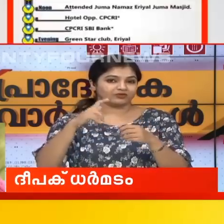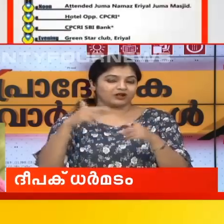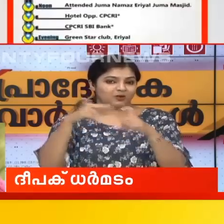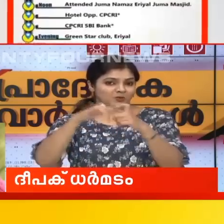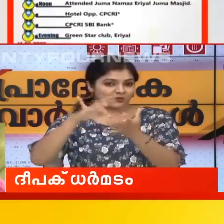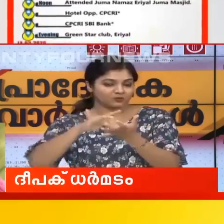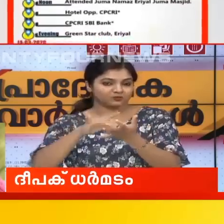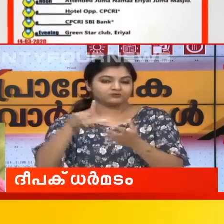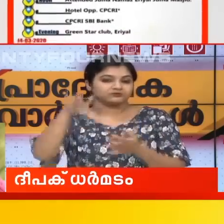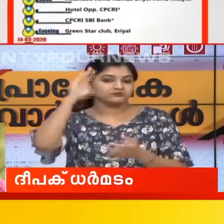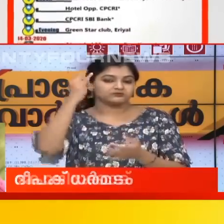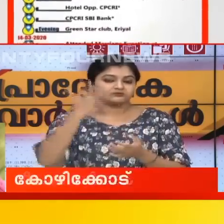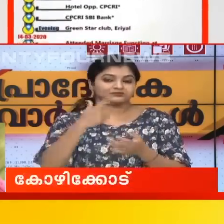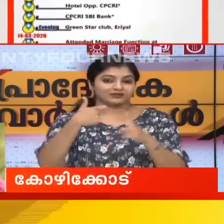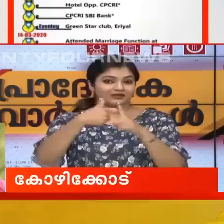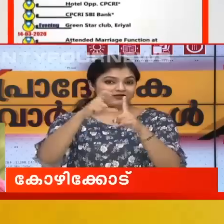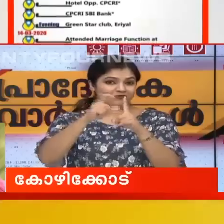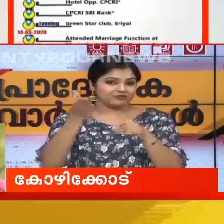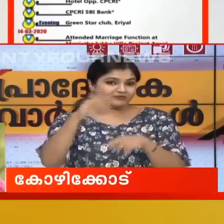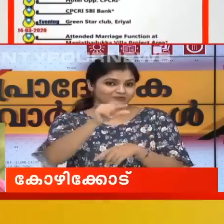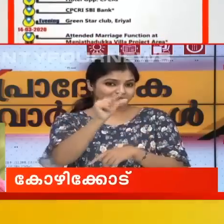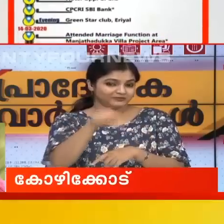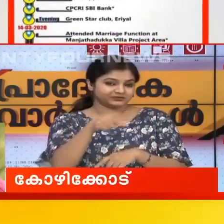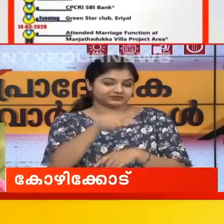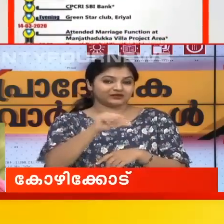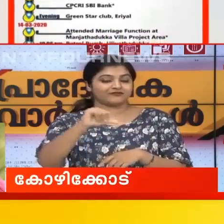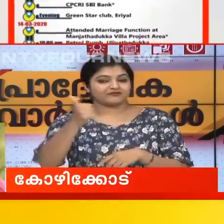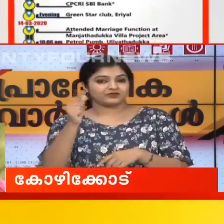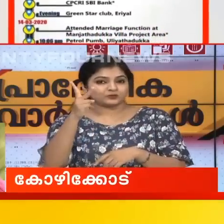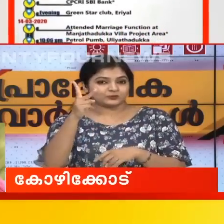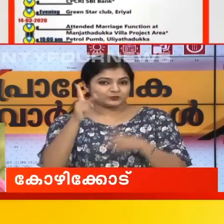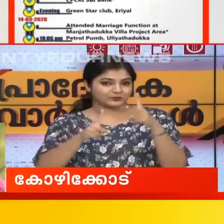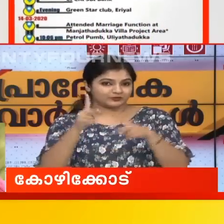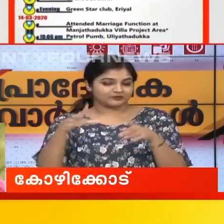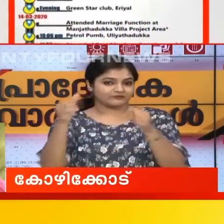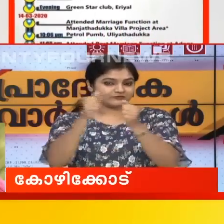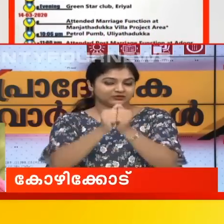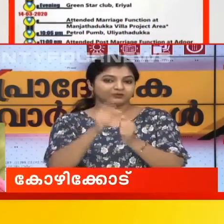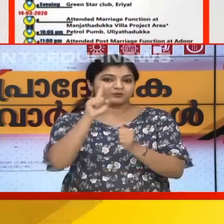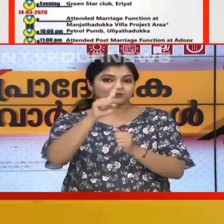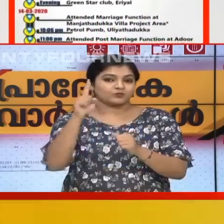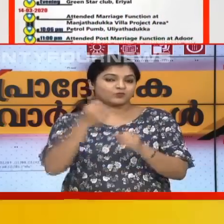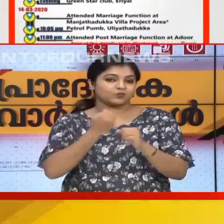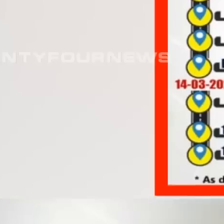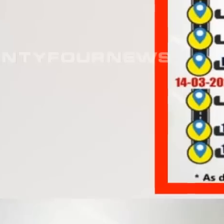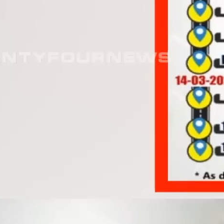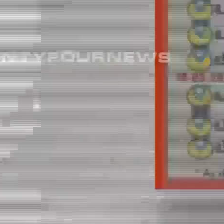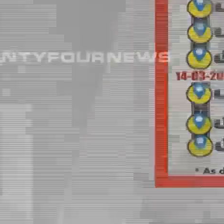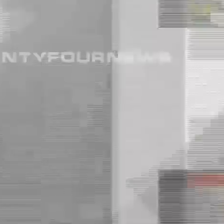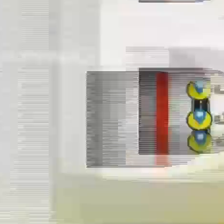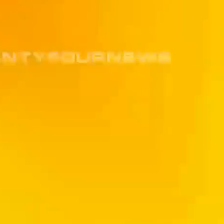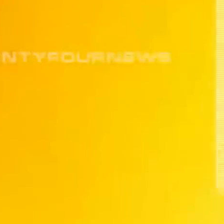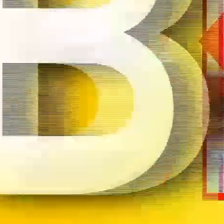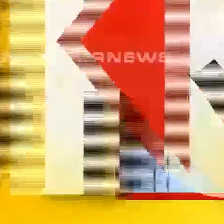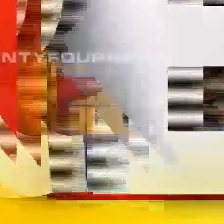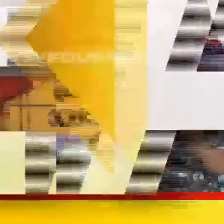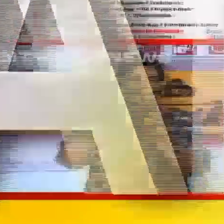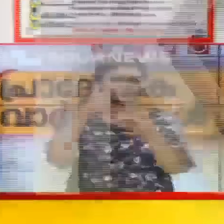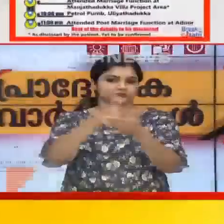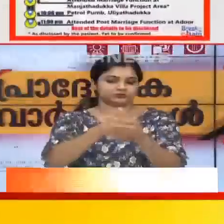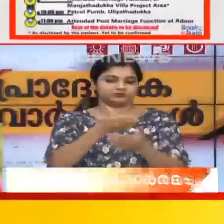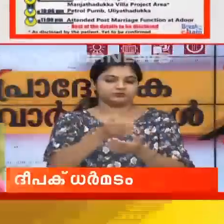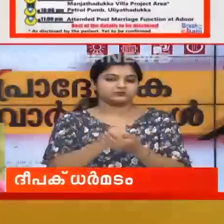വിവരമനുസരിച്ച് ഈ കാസർഗോഡ് സ്വദേശി വേറെ 2 പേരോടൊപ്പമാണ് 11-ാം തീയതി കാലത്ത് കോഴിക്കോട് വിമാനത്താവളത്തിൽ എത്തുന്നത്. ഇയാൾ